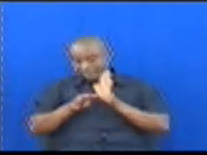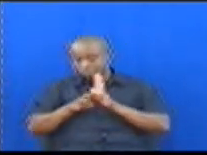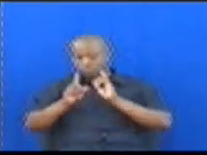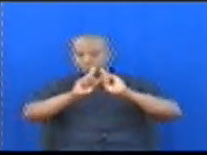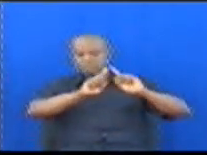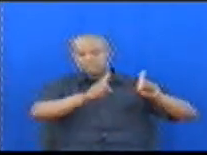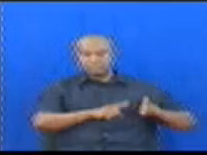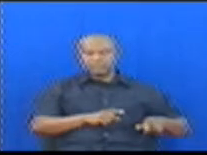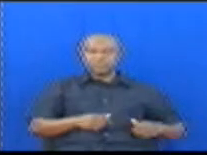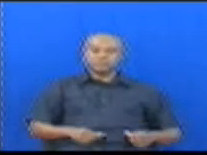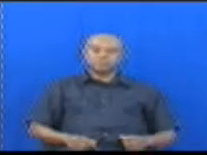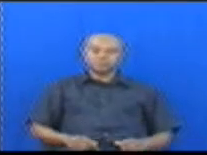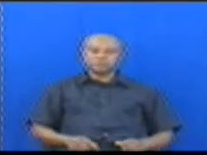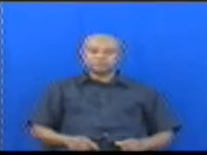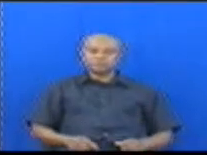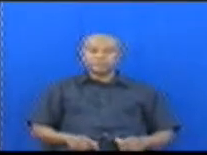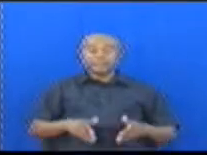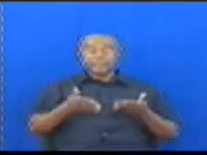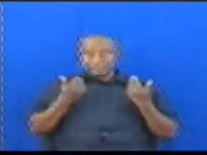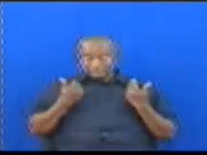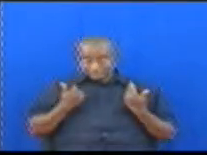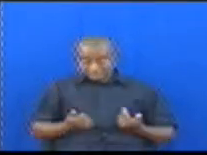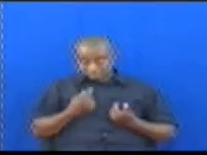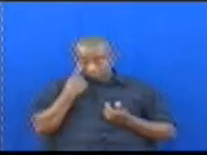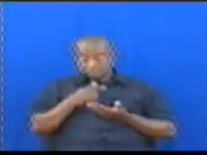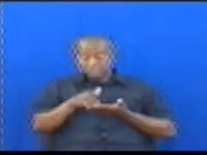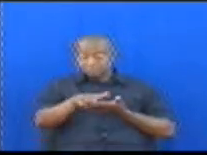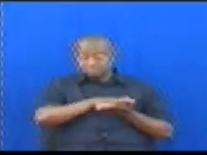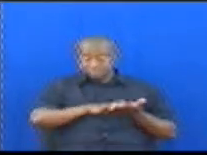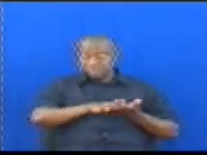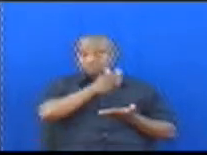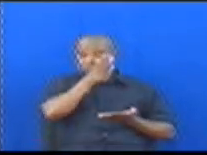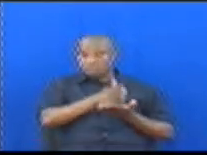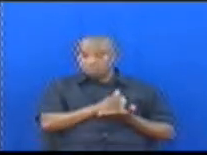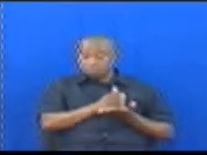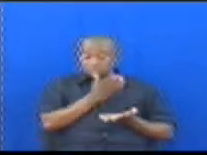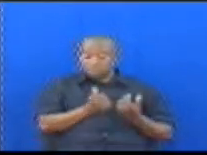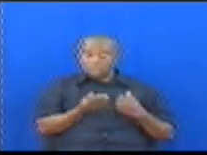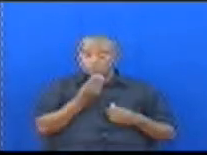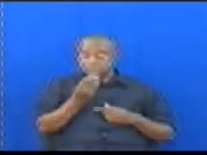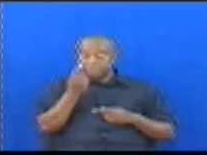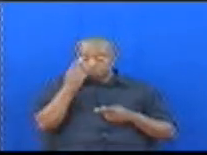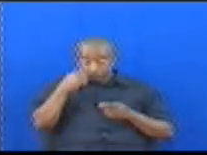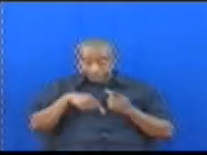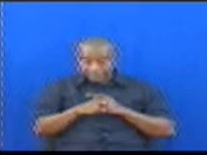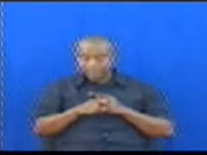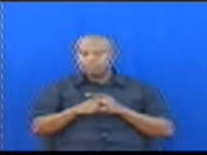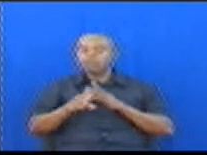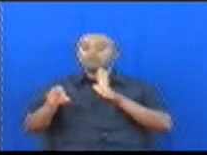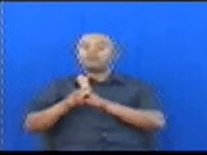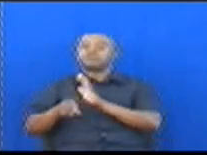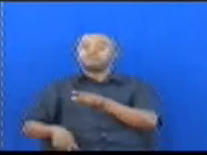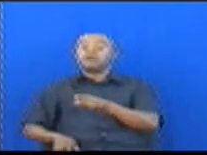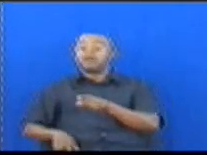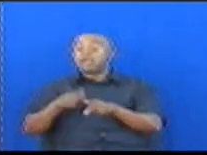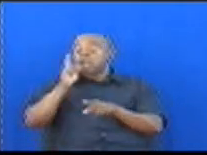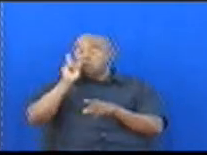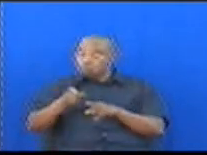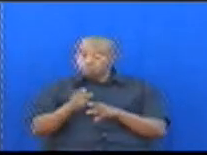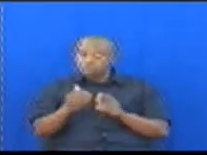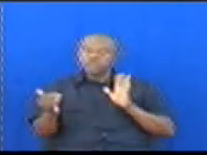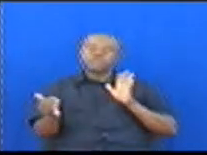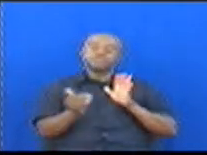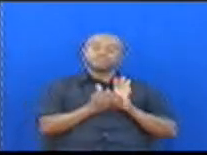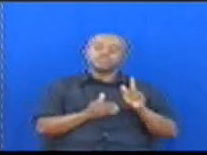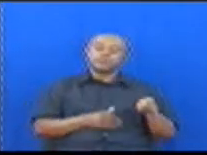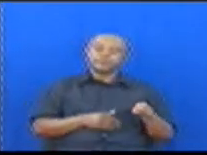Na hivyo sasa msingi wa haki ya kushtaki upo kikatiba, upo kisheria,